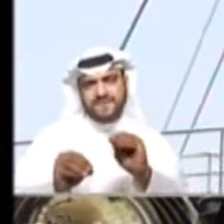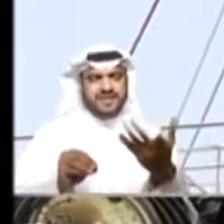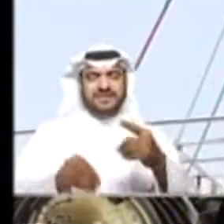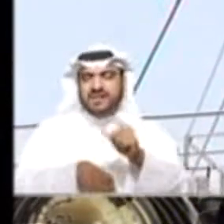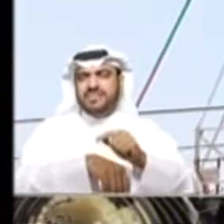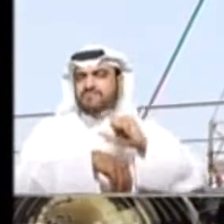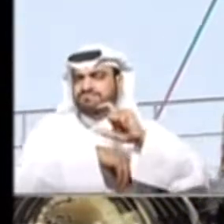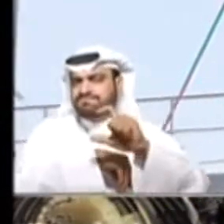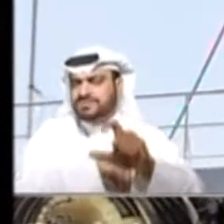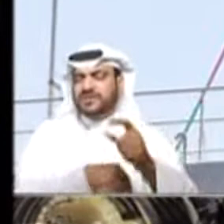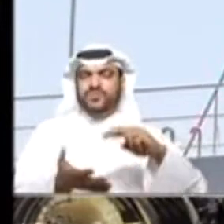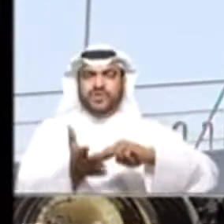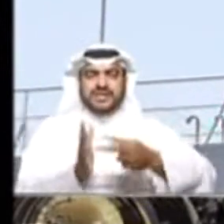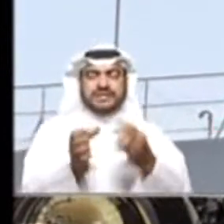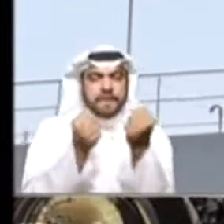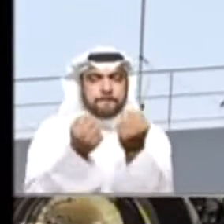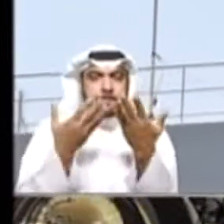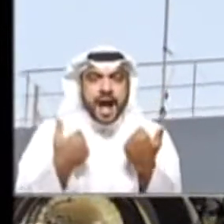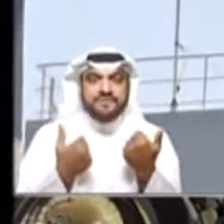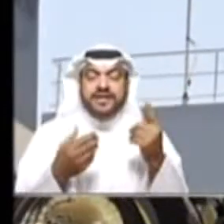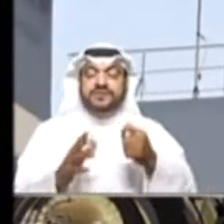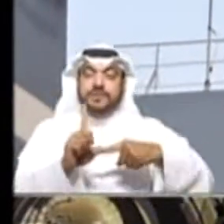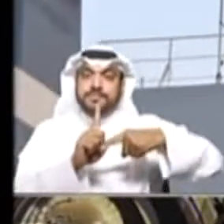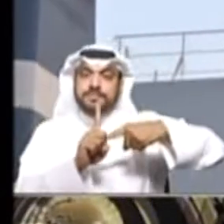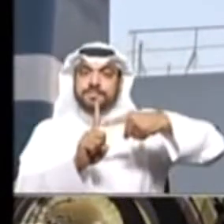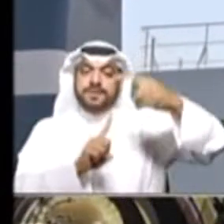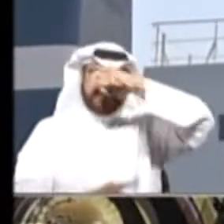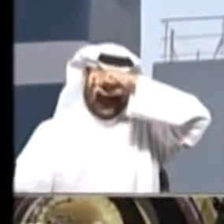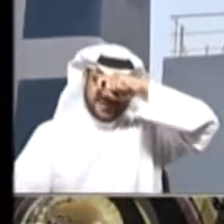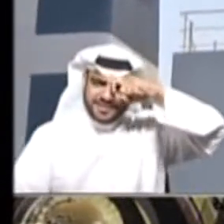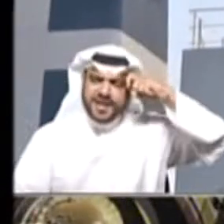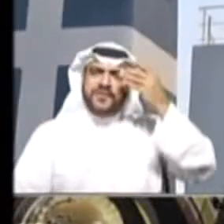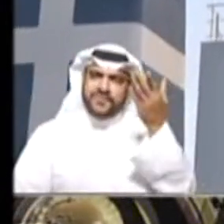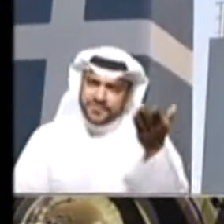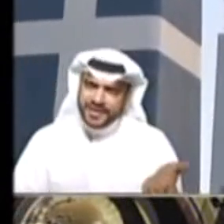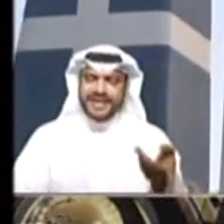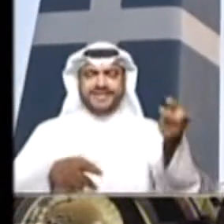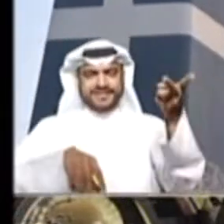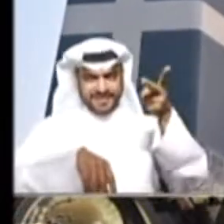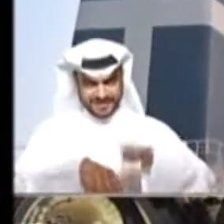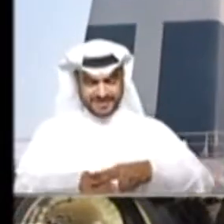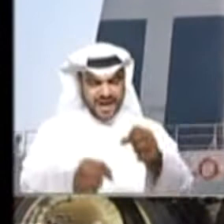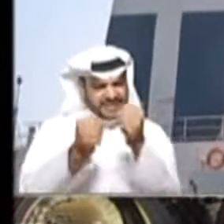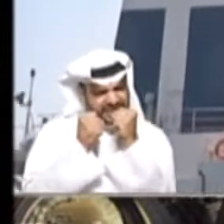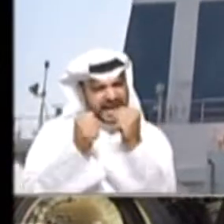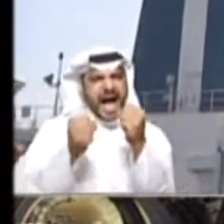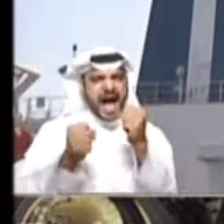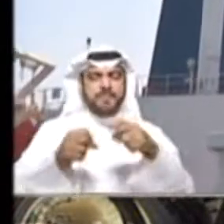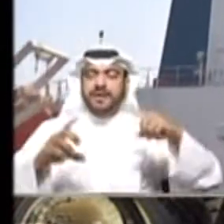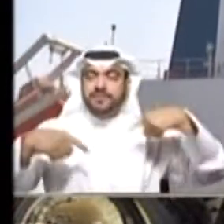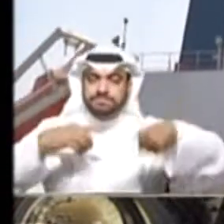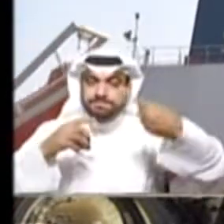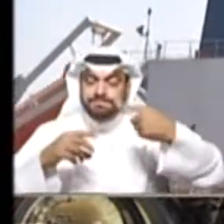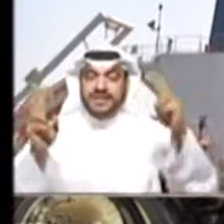لعدة أسباب زاد من حدتها ارتفاع درجات الحرارة في فصل الصيف وما يصاحبه من ارتفاع في مستويات